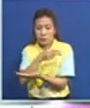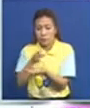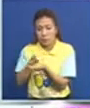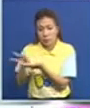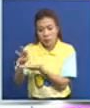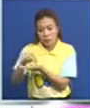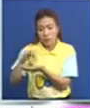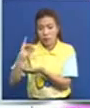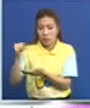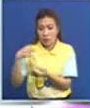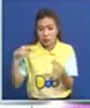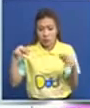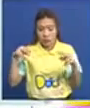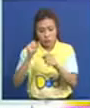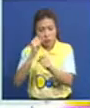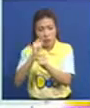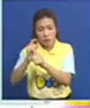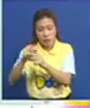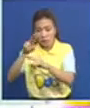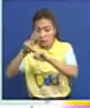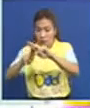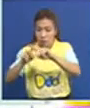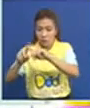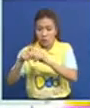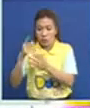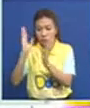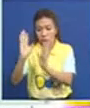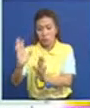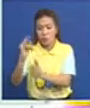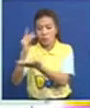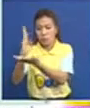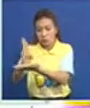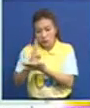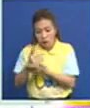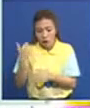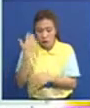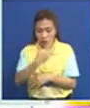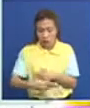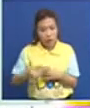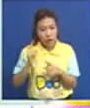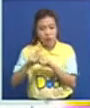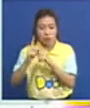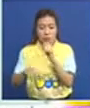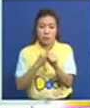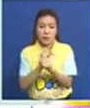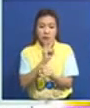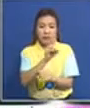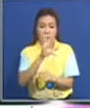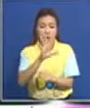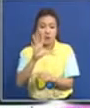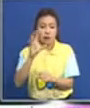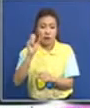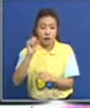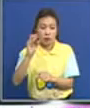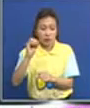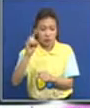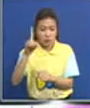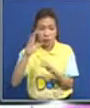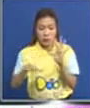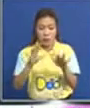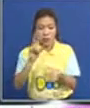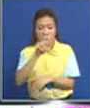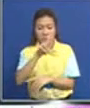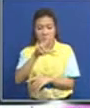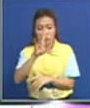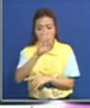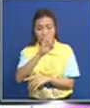ากาชาติไทยพบตัวเลขการบริจาคร่างกายของผู้ที่มีจิตศรัทธาเมื่อปี2551จำนวน